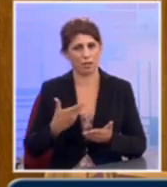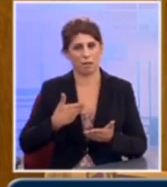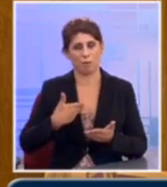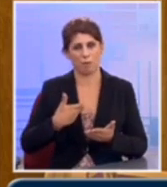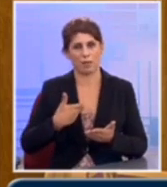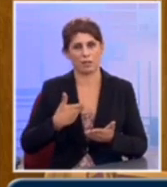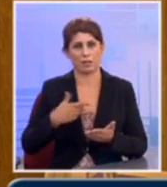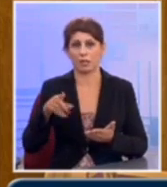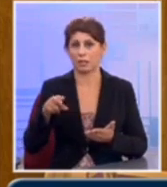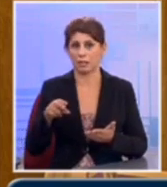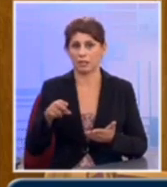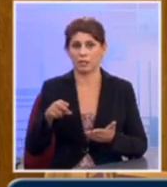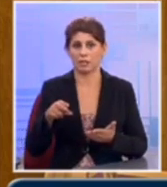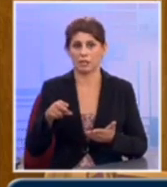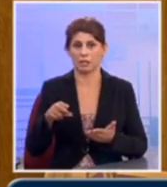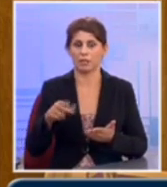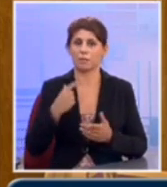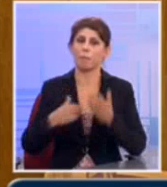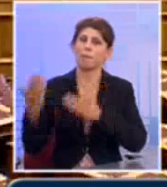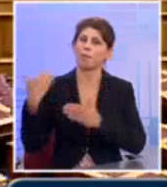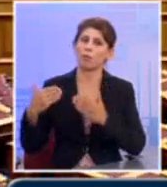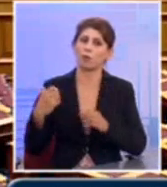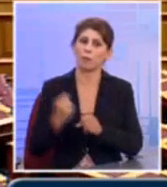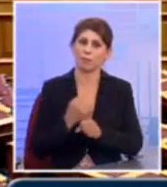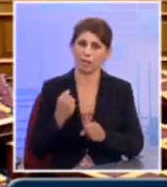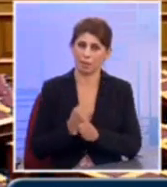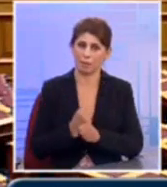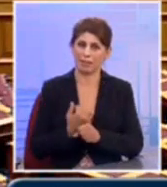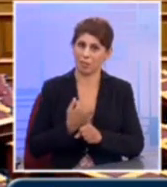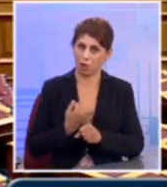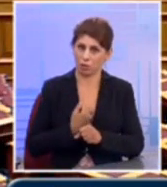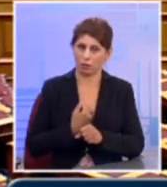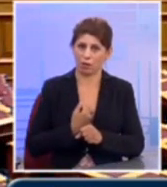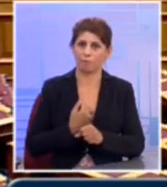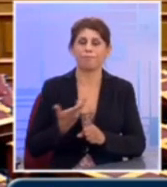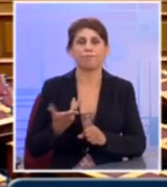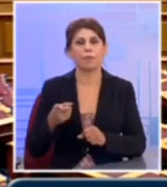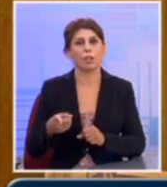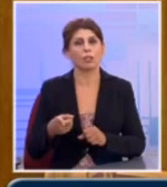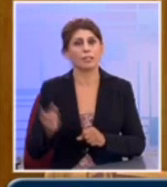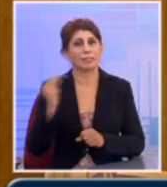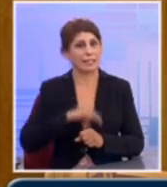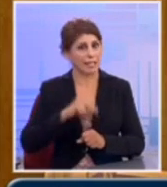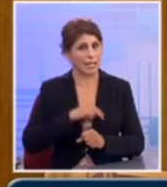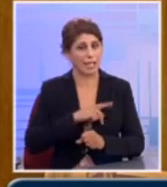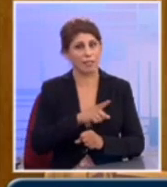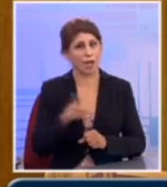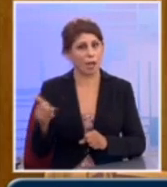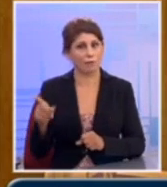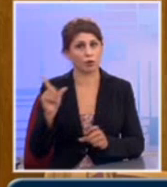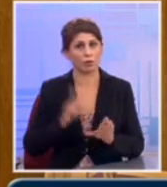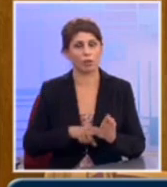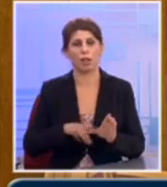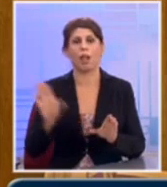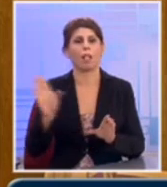μένα και σε σχέση με την προηγούμενη επαγγελματι δική σας ιδιότητα ότι τα κέρδη αυτών των εταιρειών